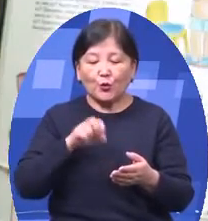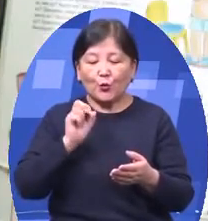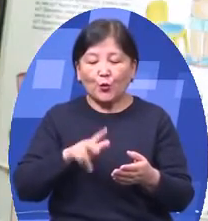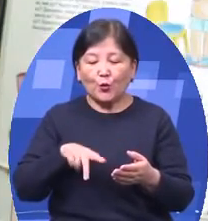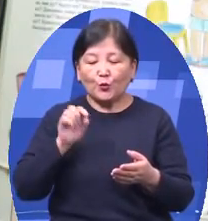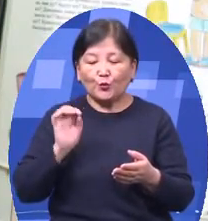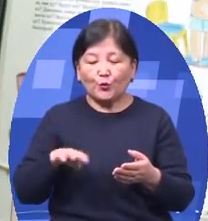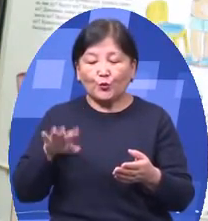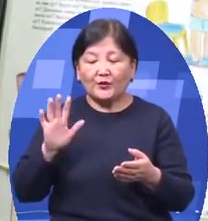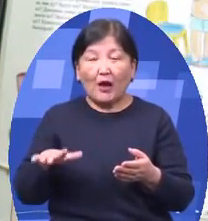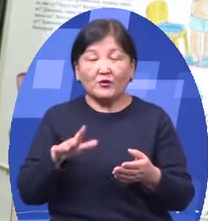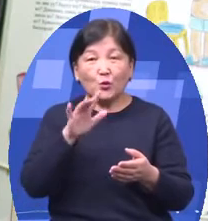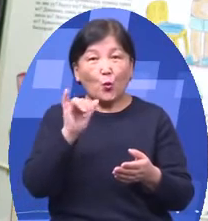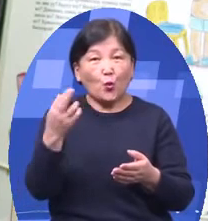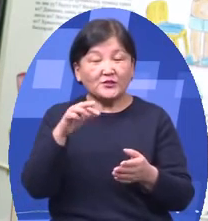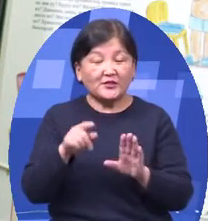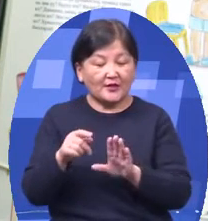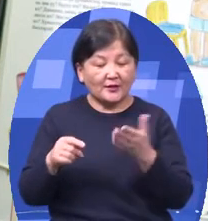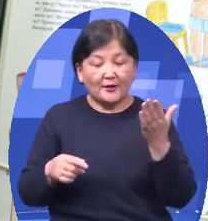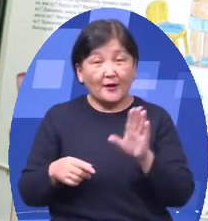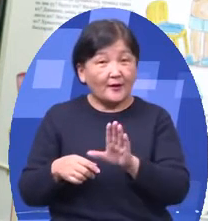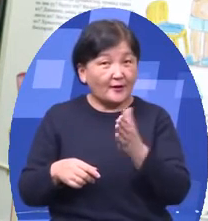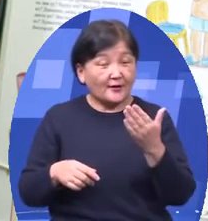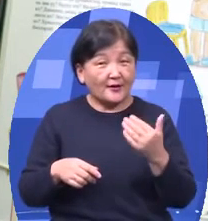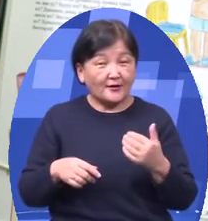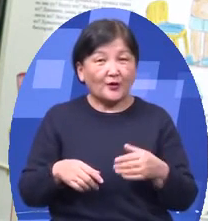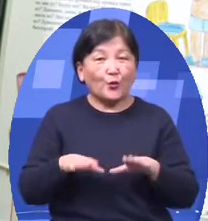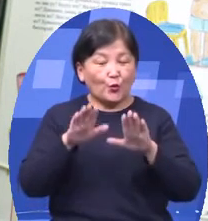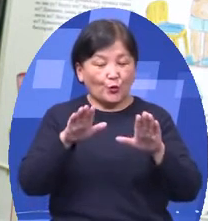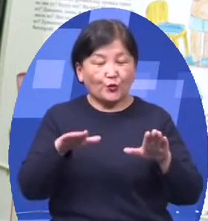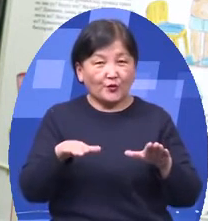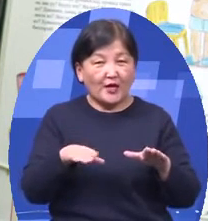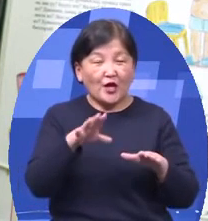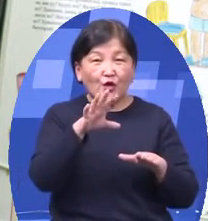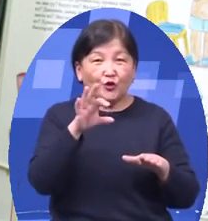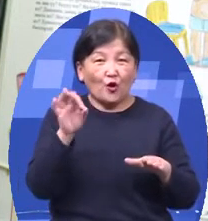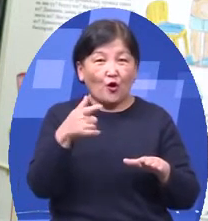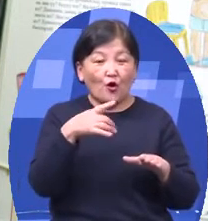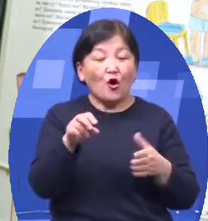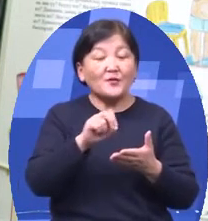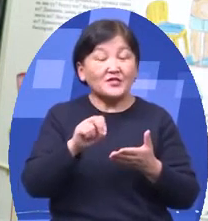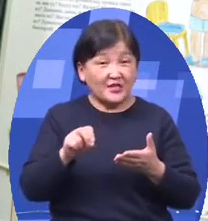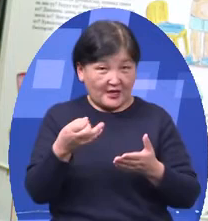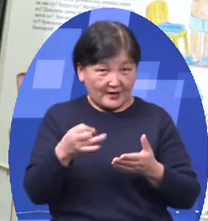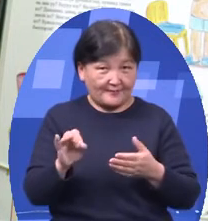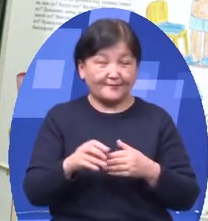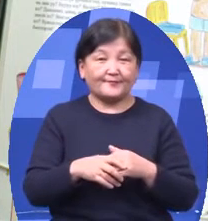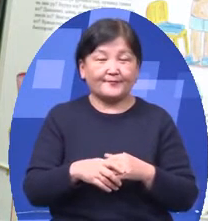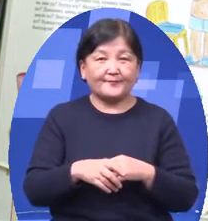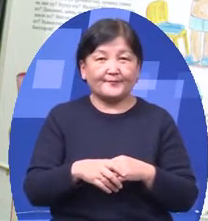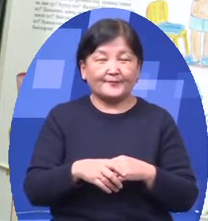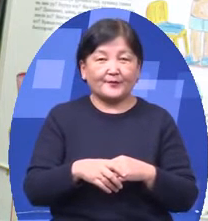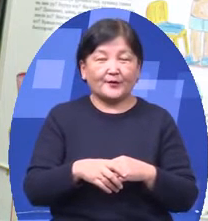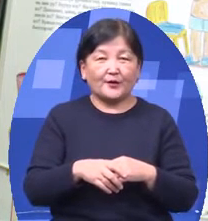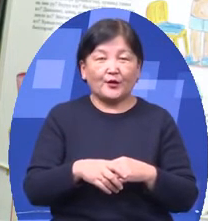одоо багш нь намаа дугаарлалаа. Та нар өөрсдийнхөө номыг ажиглаад хэрвээ хуудсны дугаар байхгүй байвал дугаарлаж олон шүү